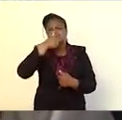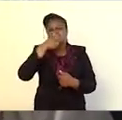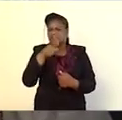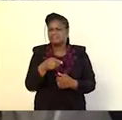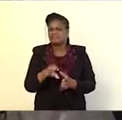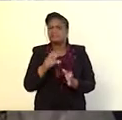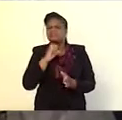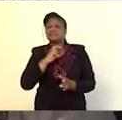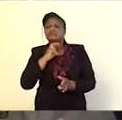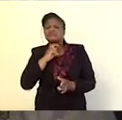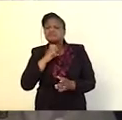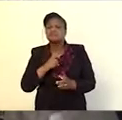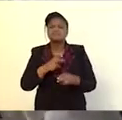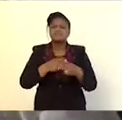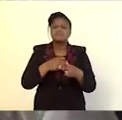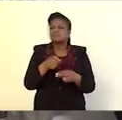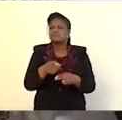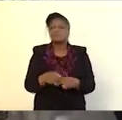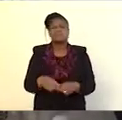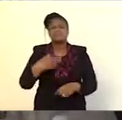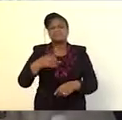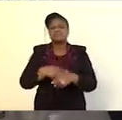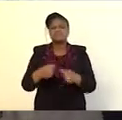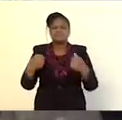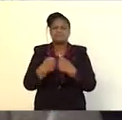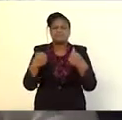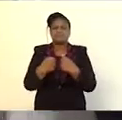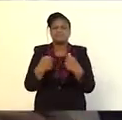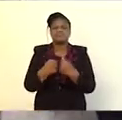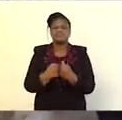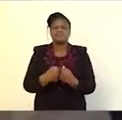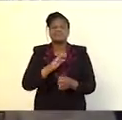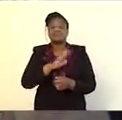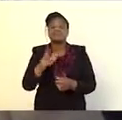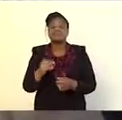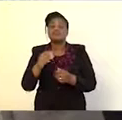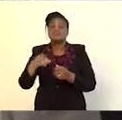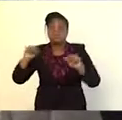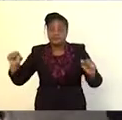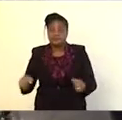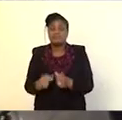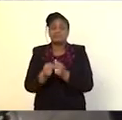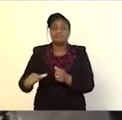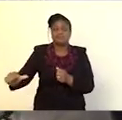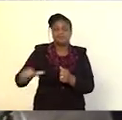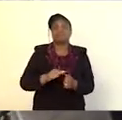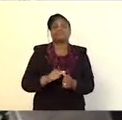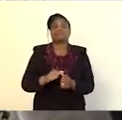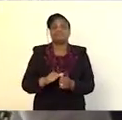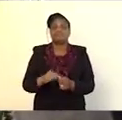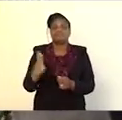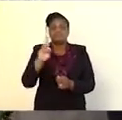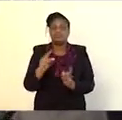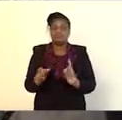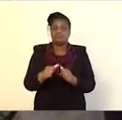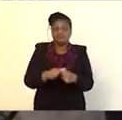vakambonzi chimbomirai. Asi zvokuzoti vakubuda vane mamwe mazita izvozvo hazvinonetsa kutsanangura nokuti